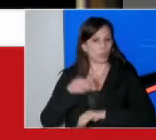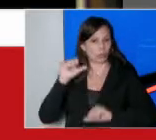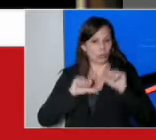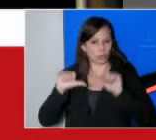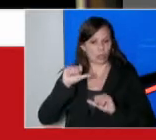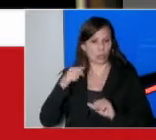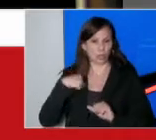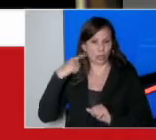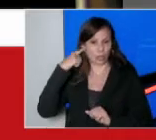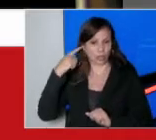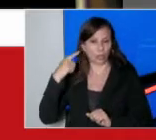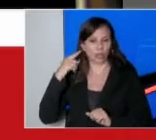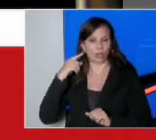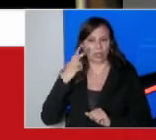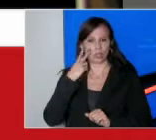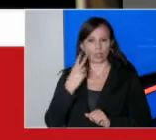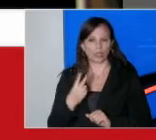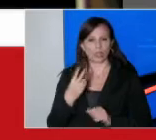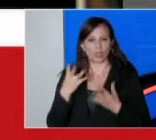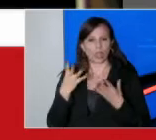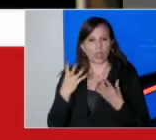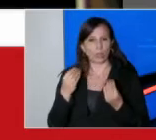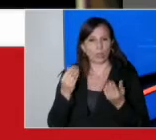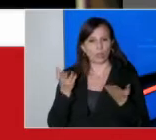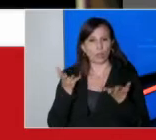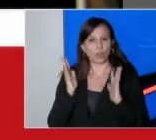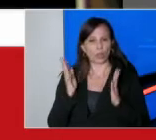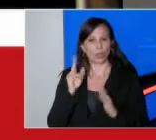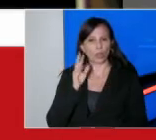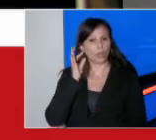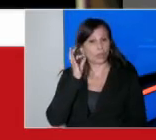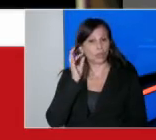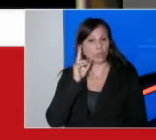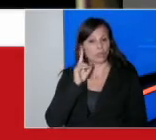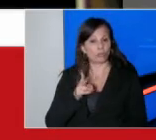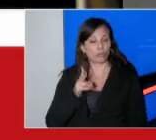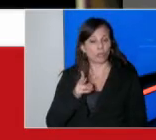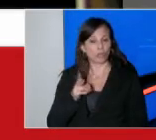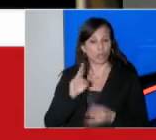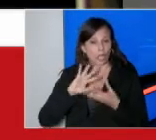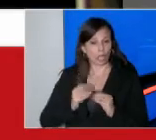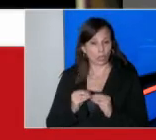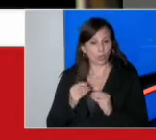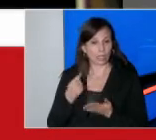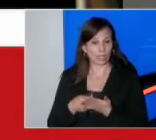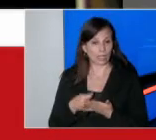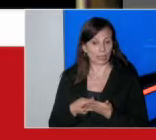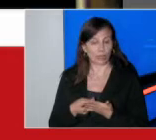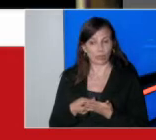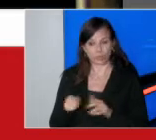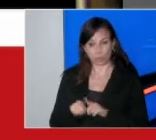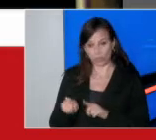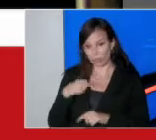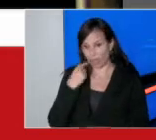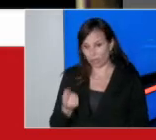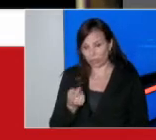אני לדעתי נראה שם מסה מאוד מאוד רצינית שיכולנו לחסוך את זה לא רק במובן הכספי, כמו שאמרת